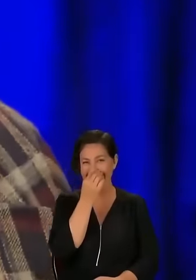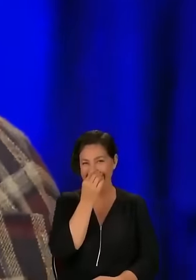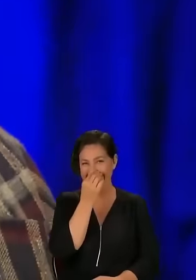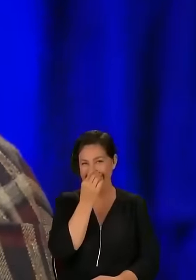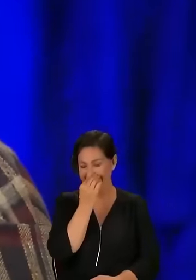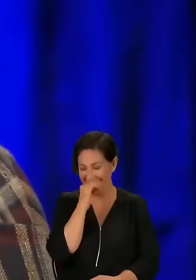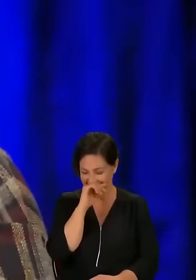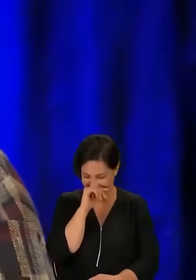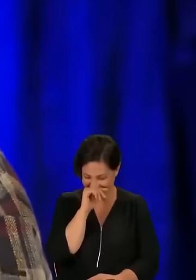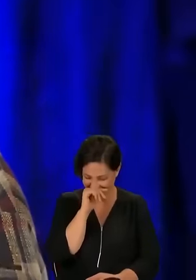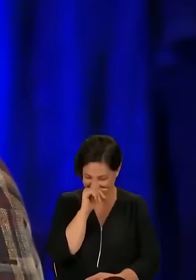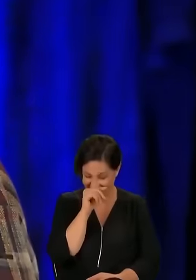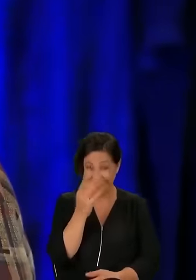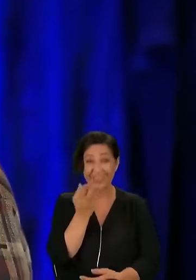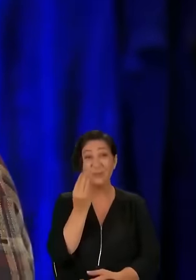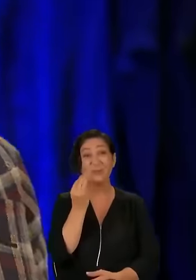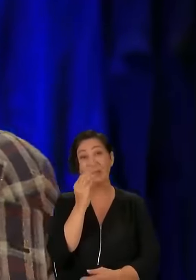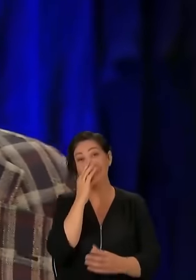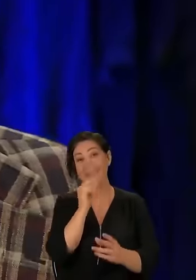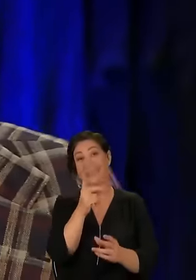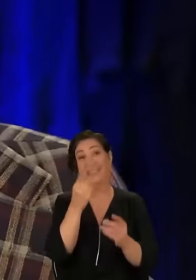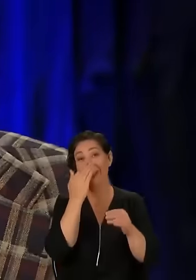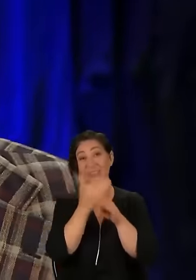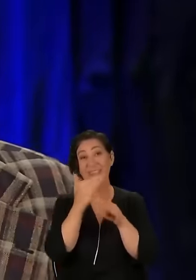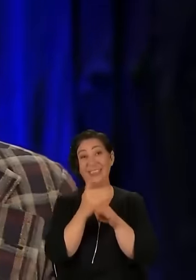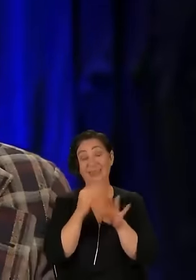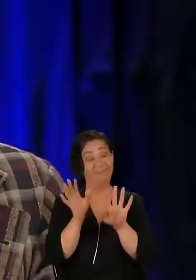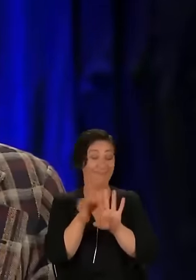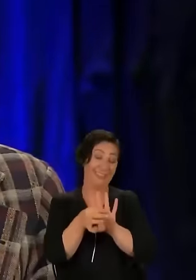Bir şey söyleyeceğim. Nasıl güzel durdu. Vallahi oldu bana.